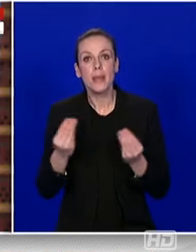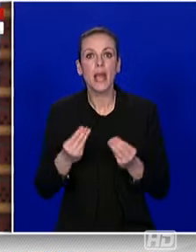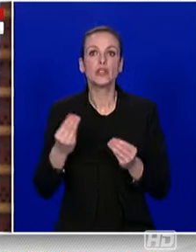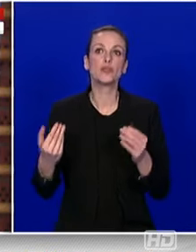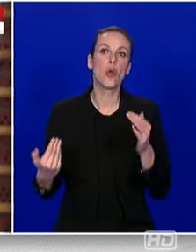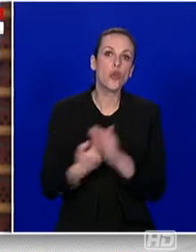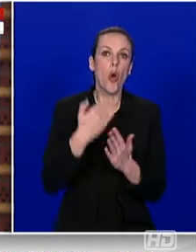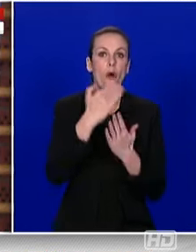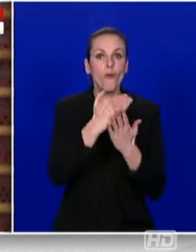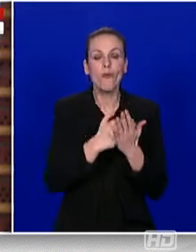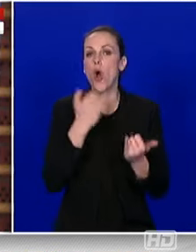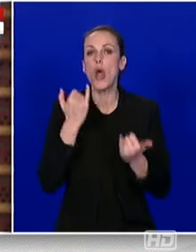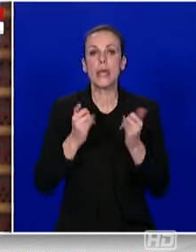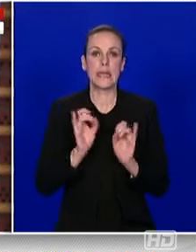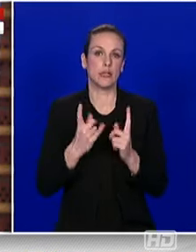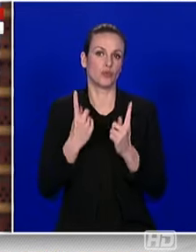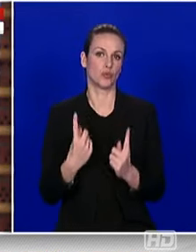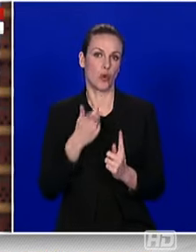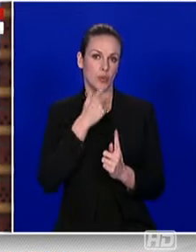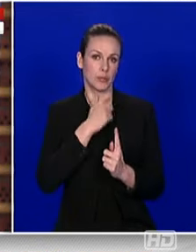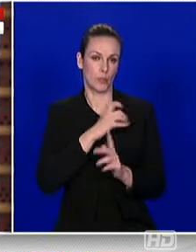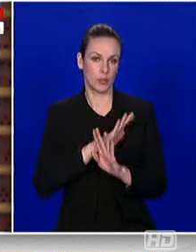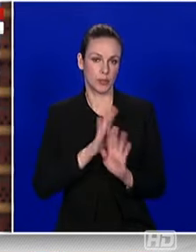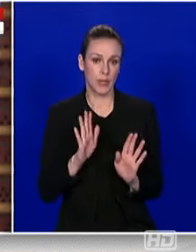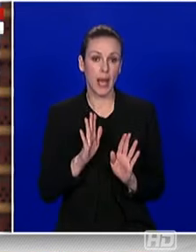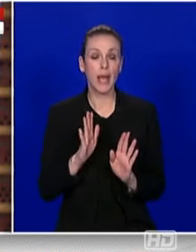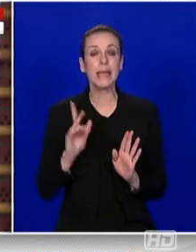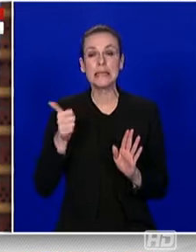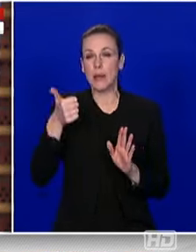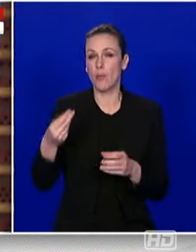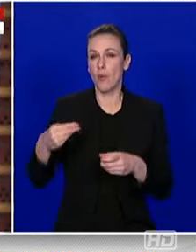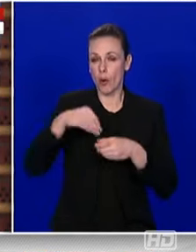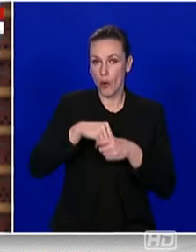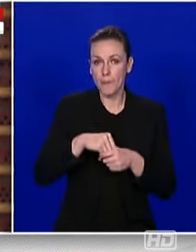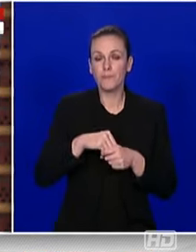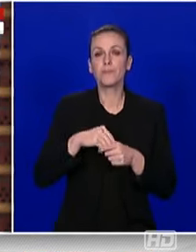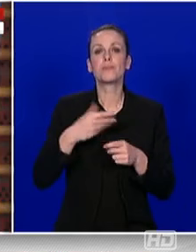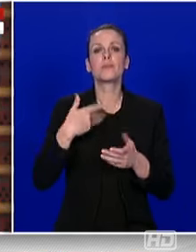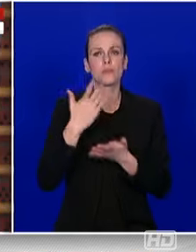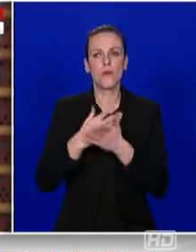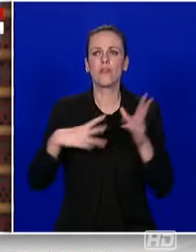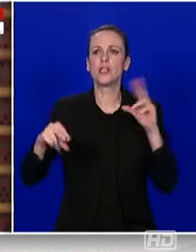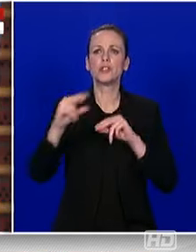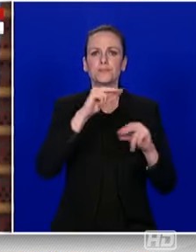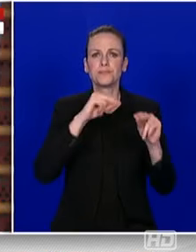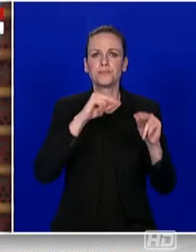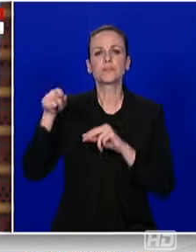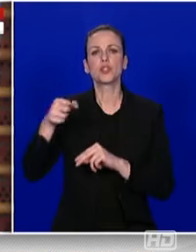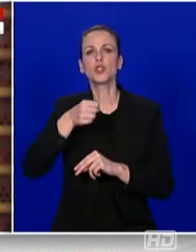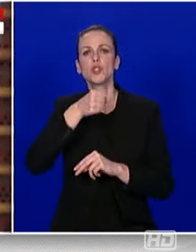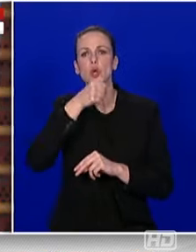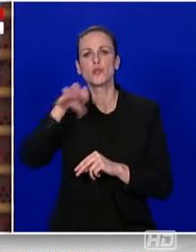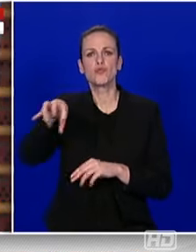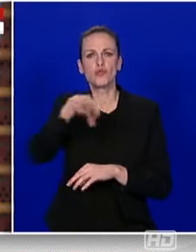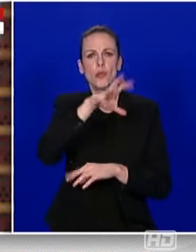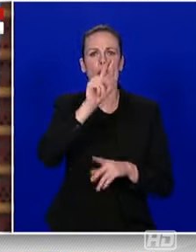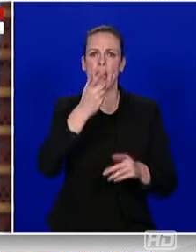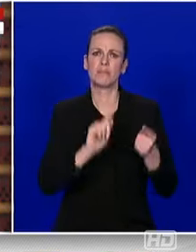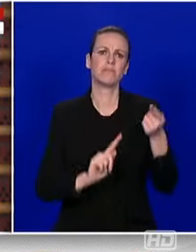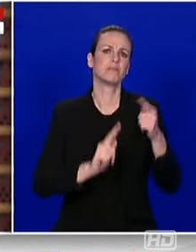ne. Mogla bih samo još dodati da smo u razgovorima sa županijama koje imaju visoku stopu